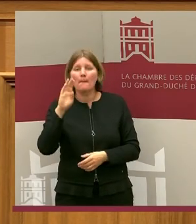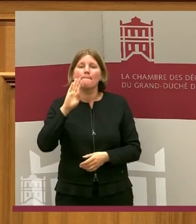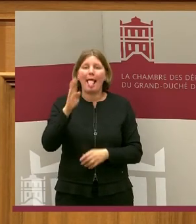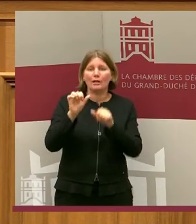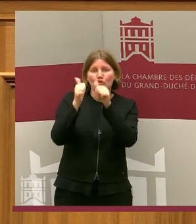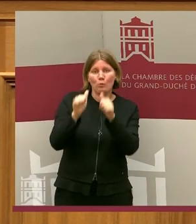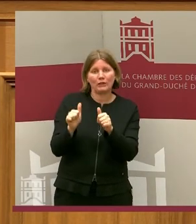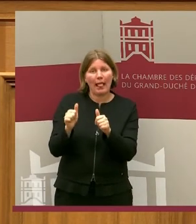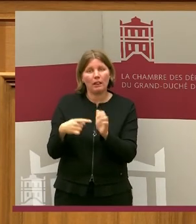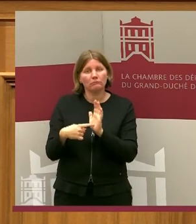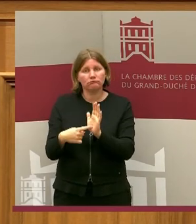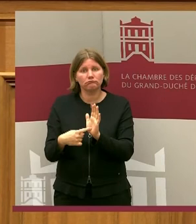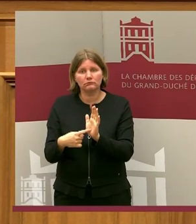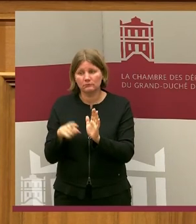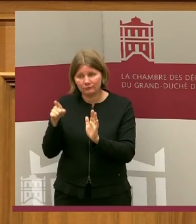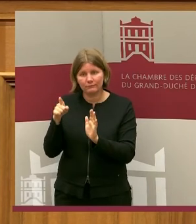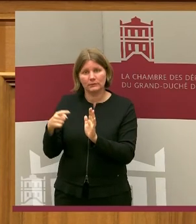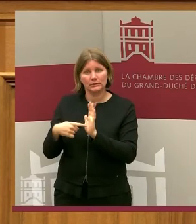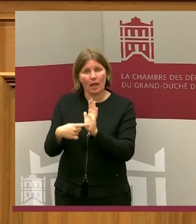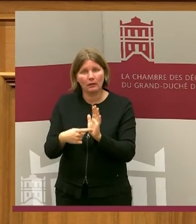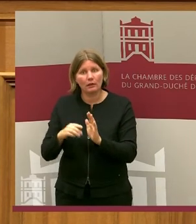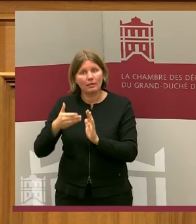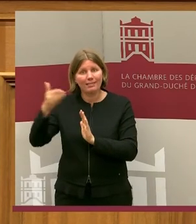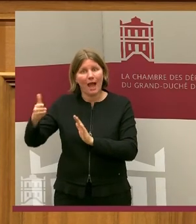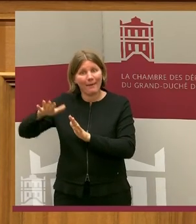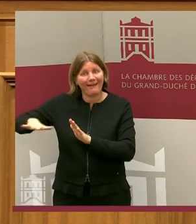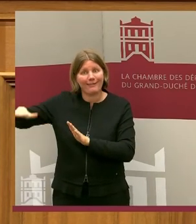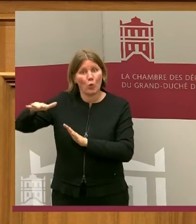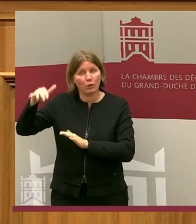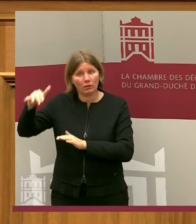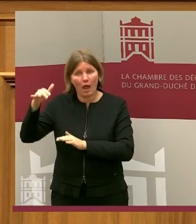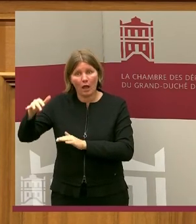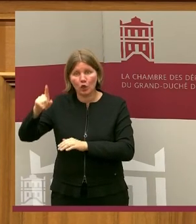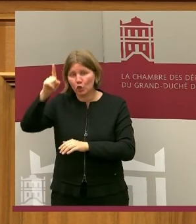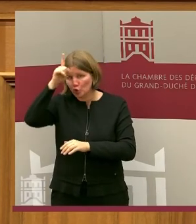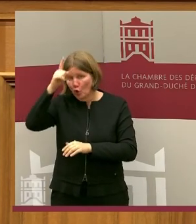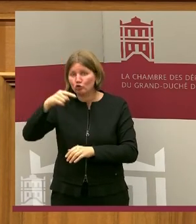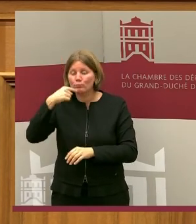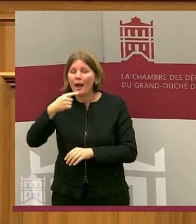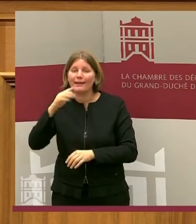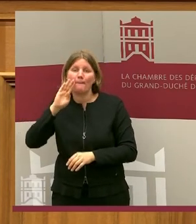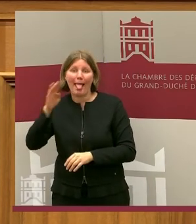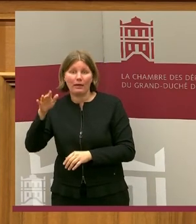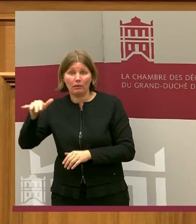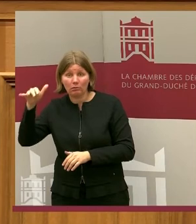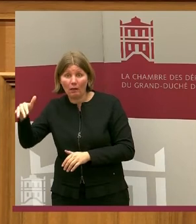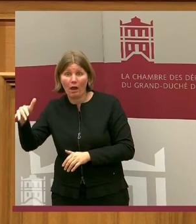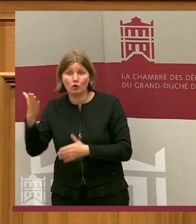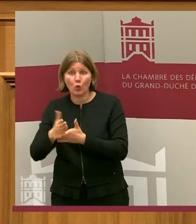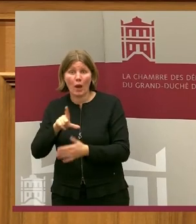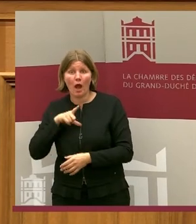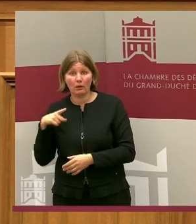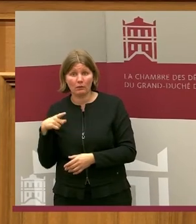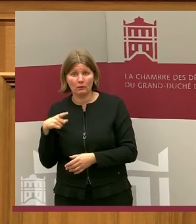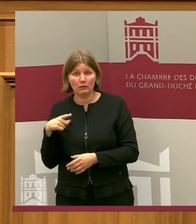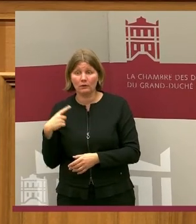wie innovativ es wirklich ist, weil es an der Nordbisch-Region von der deutschsprachigen Welt schon mal lang. Demals wird die Regierung